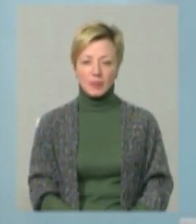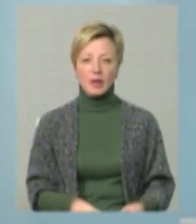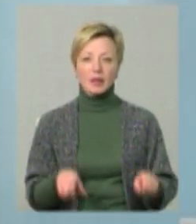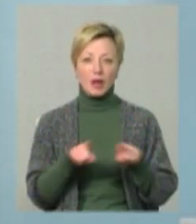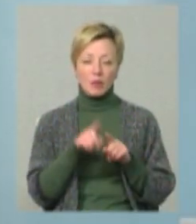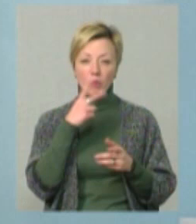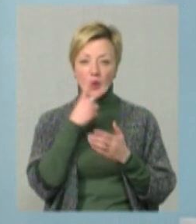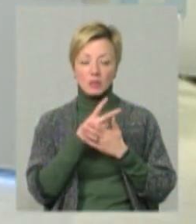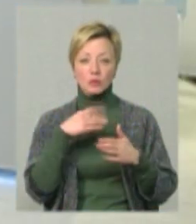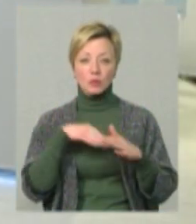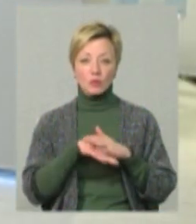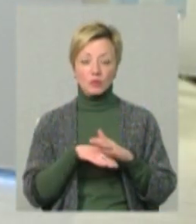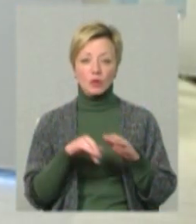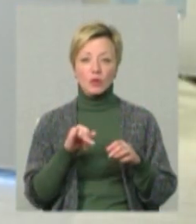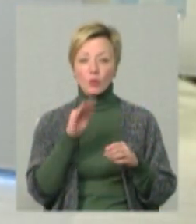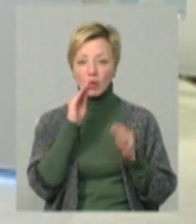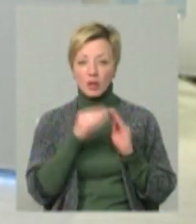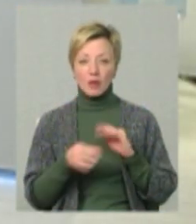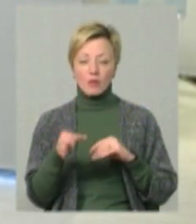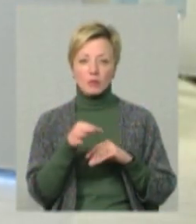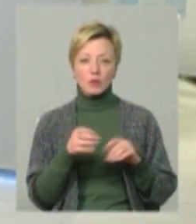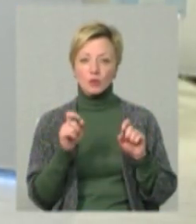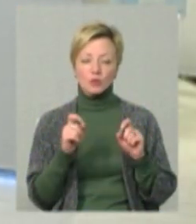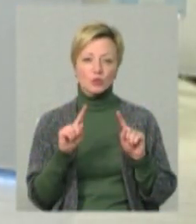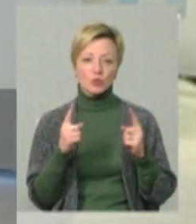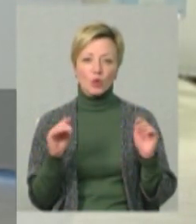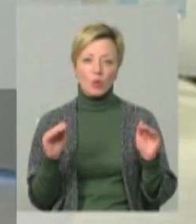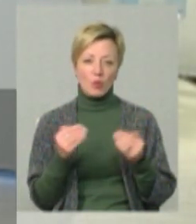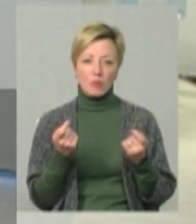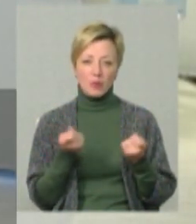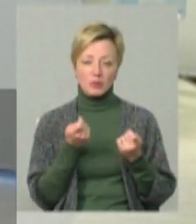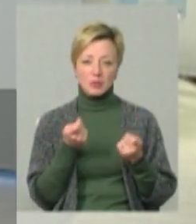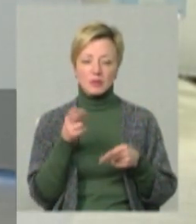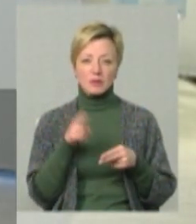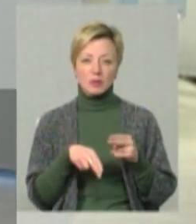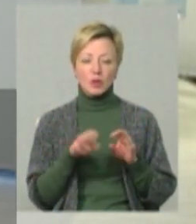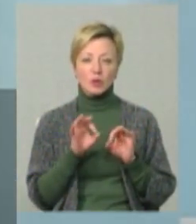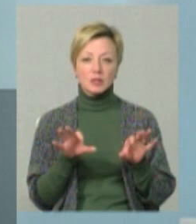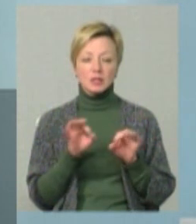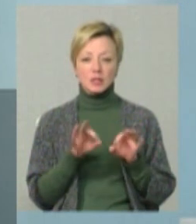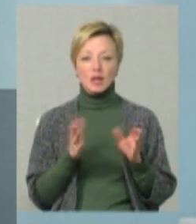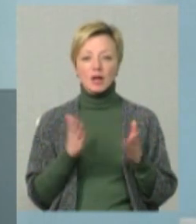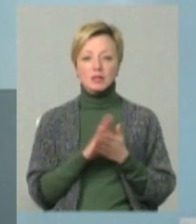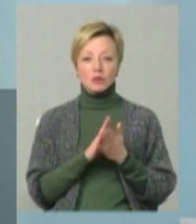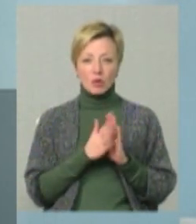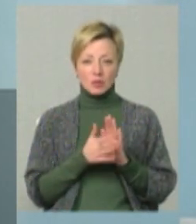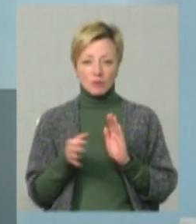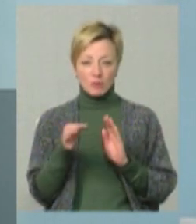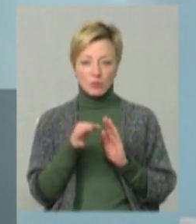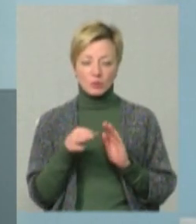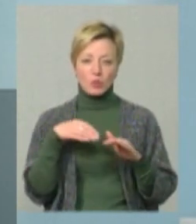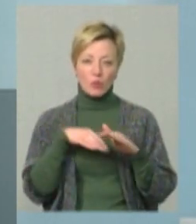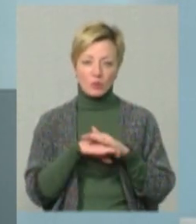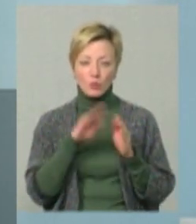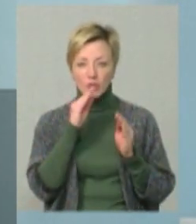Власне, такими нам показали сховище і укриття в області. Пане Сергію, будь ласка, дуже коротко, бо дуже мало часу до завершення. Розкажіть, яка ситуація в області